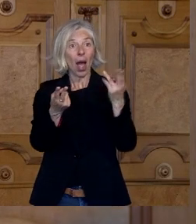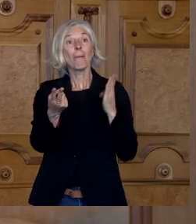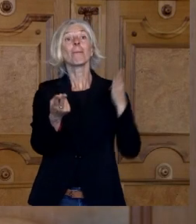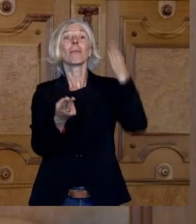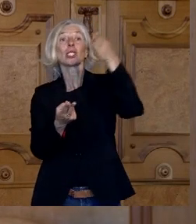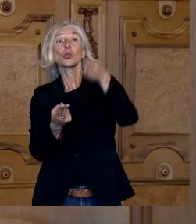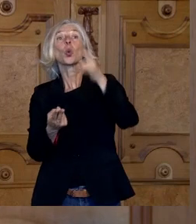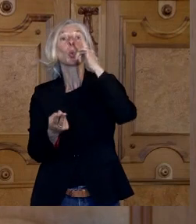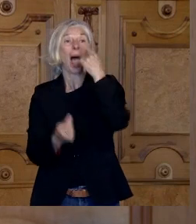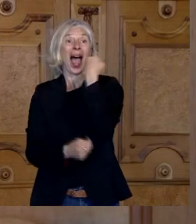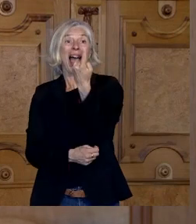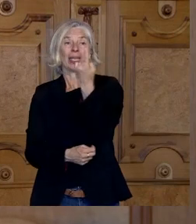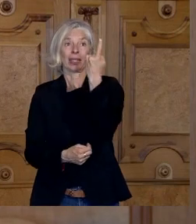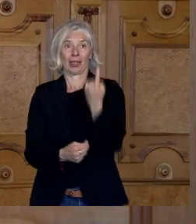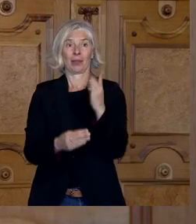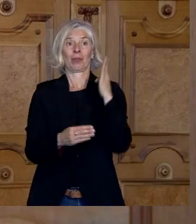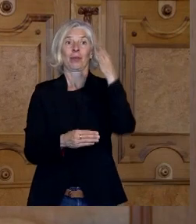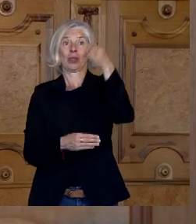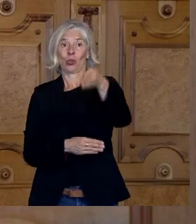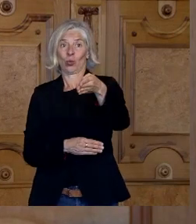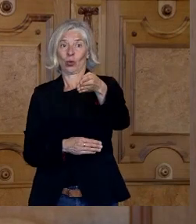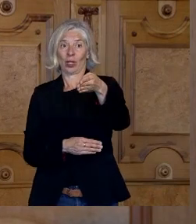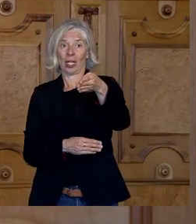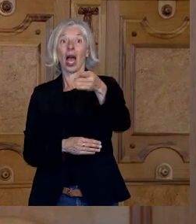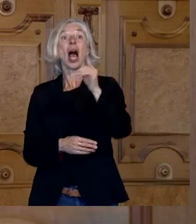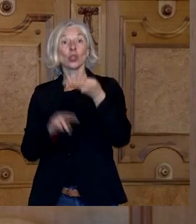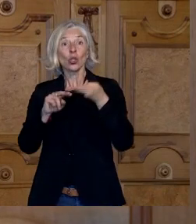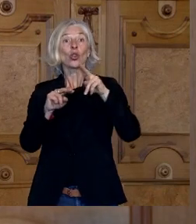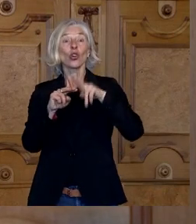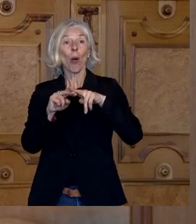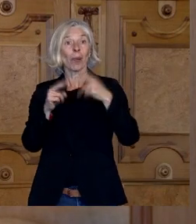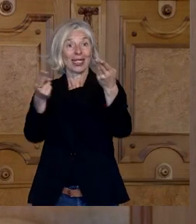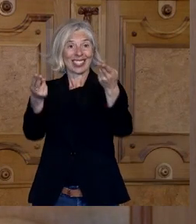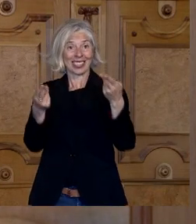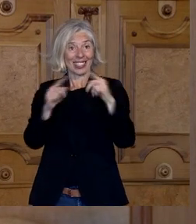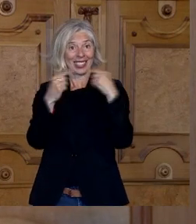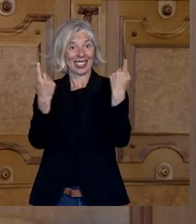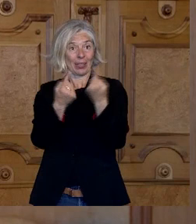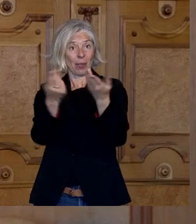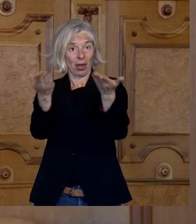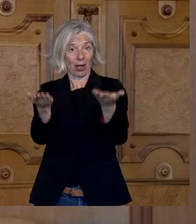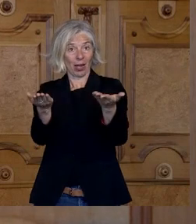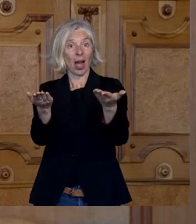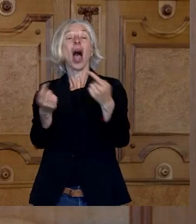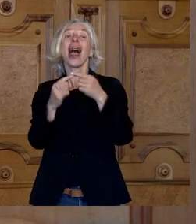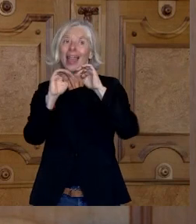Das bedeutet, dass auch Bewohnende in Doppelzimmern einem gewissen zusätzlichen Regular ausgesetzt sein werden.